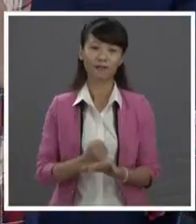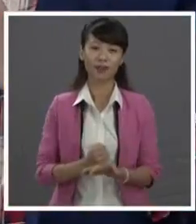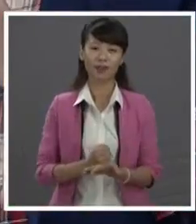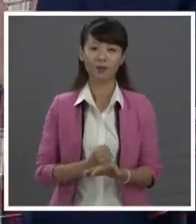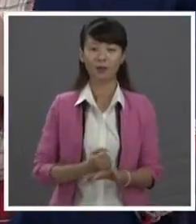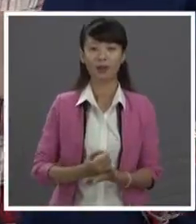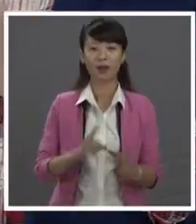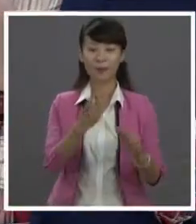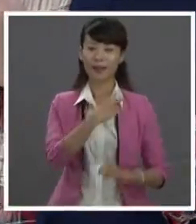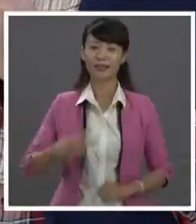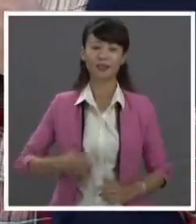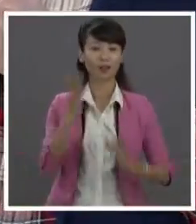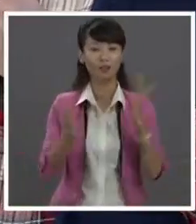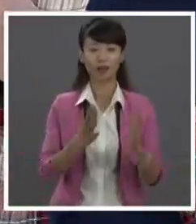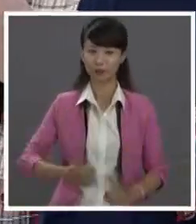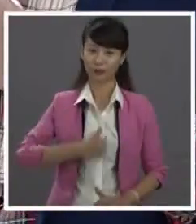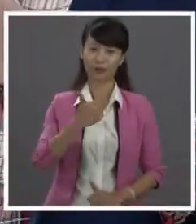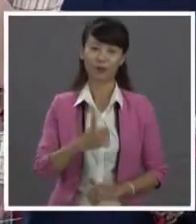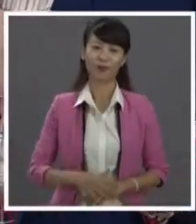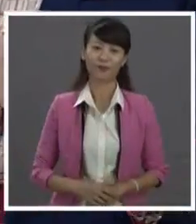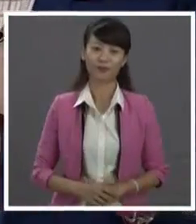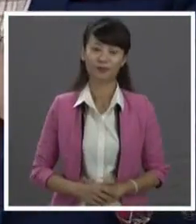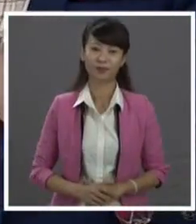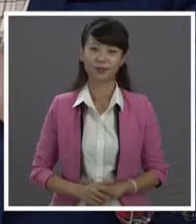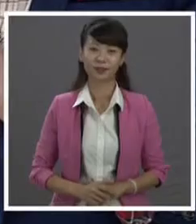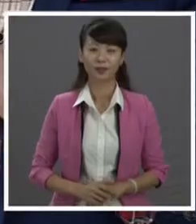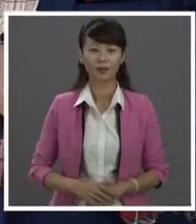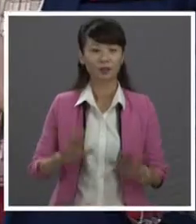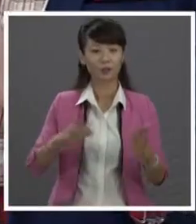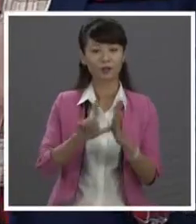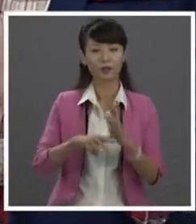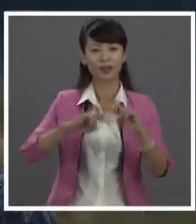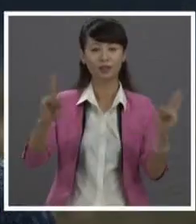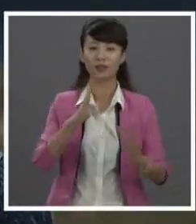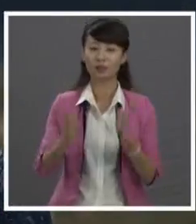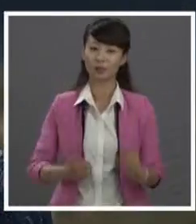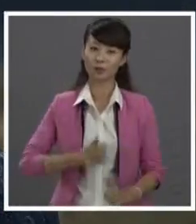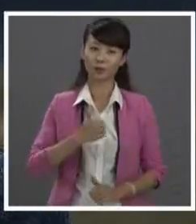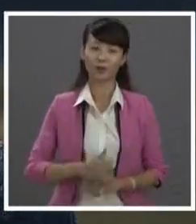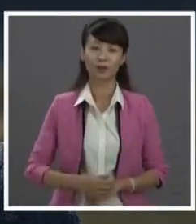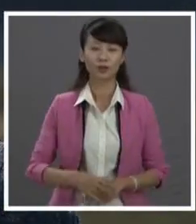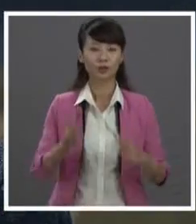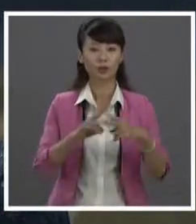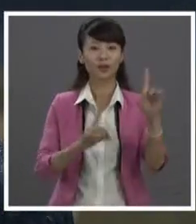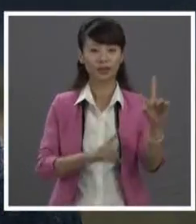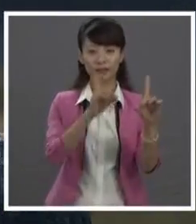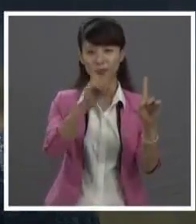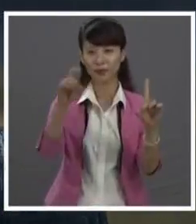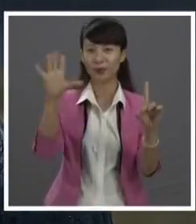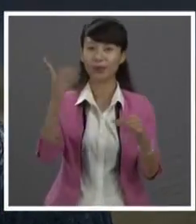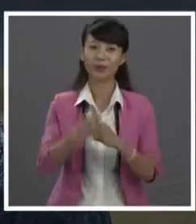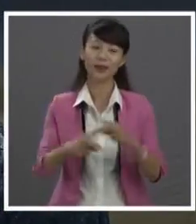主播，这个咱们央视是从什么时候开始有的这个手语主播？ 是从1995年开